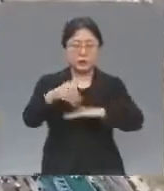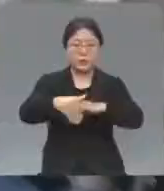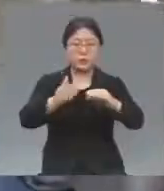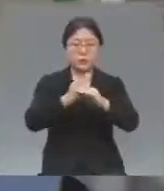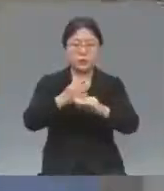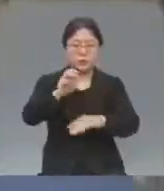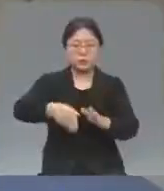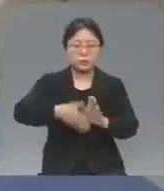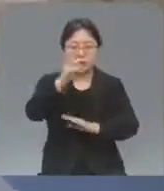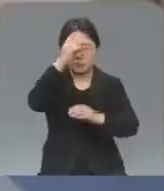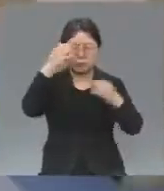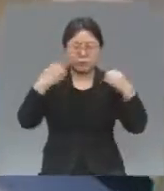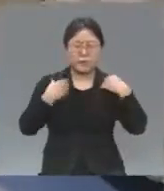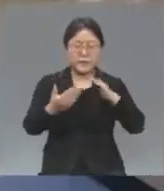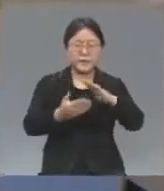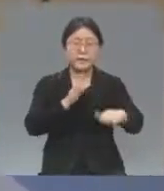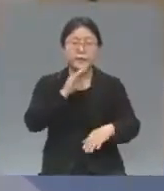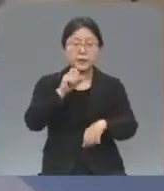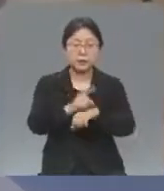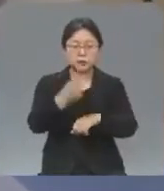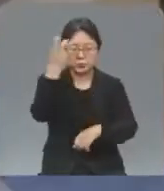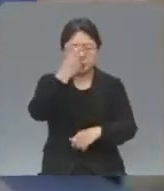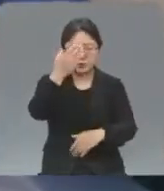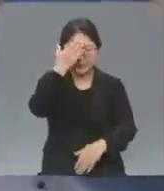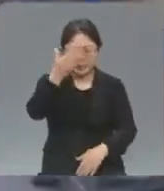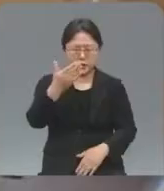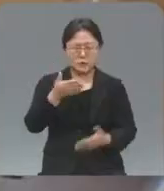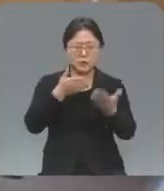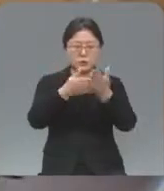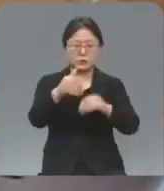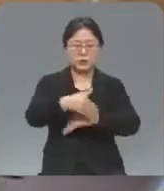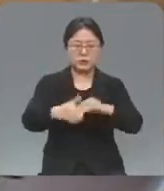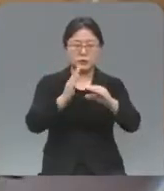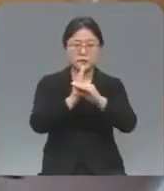광주시는 정부의 예비타당성 조사 문제를 요청할 예정입니다